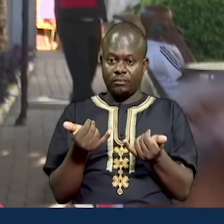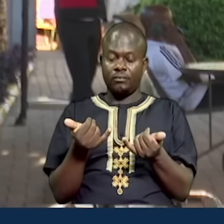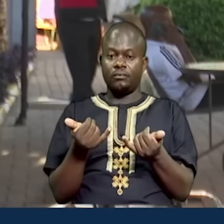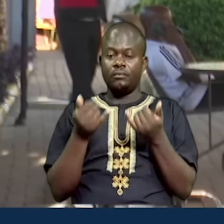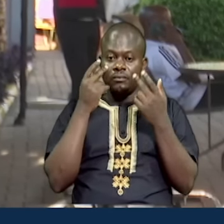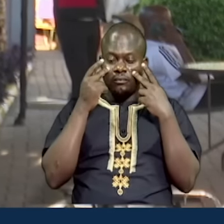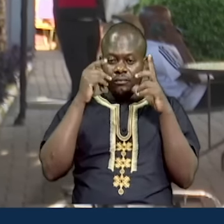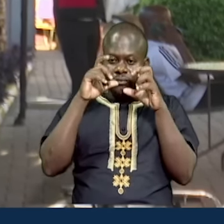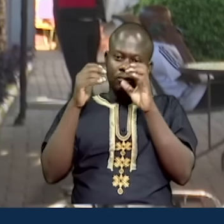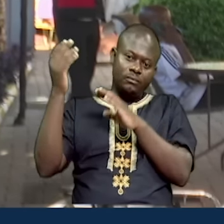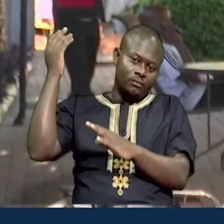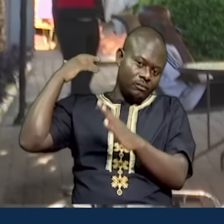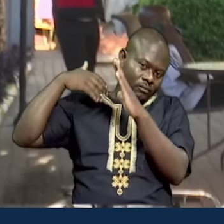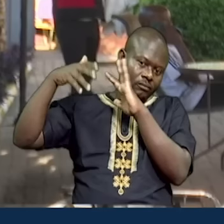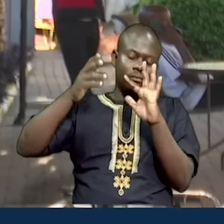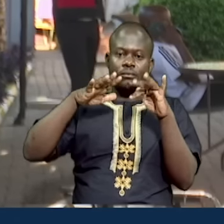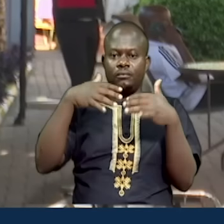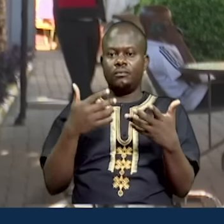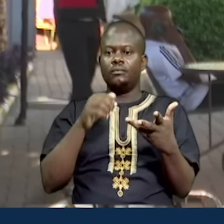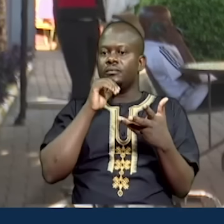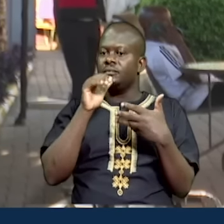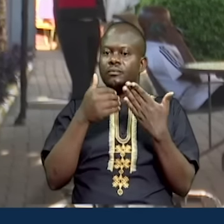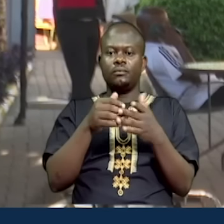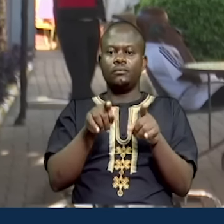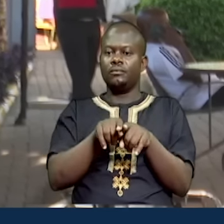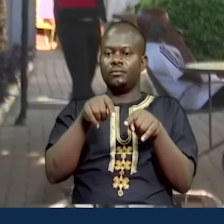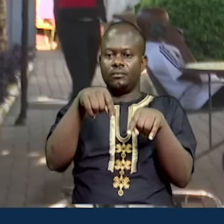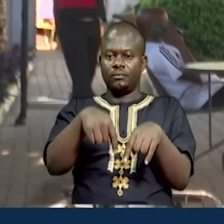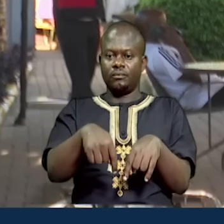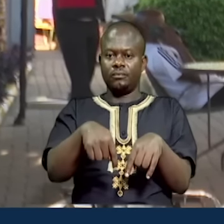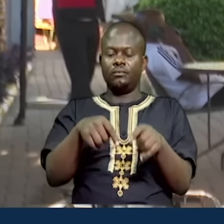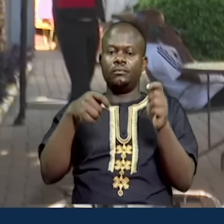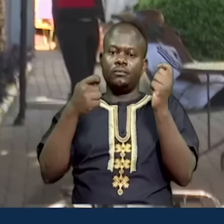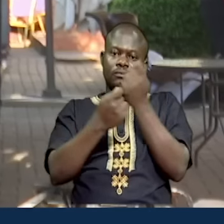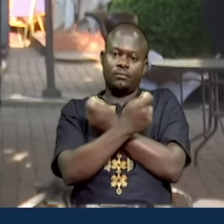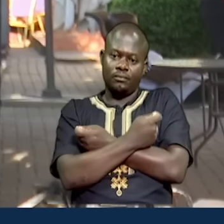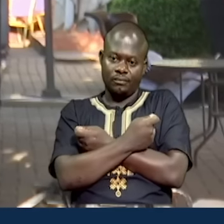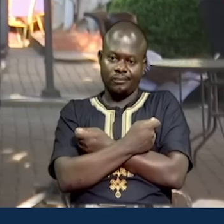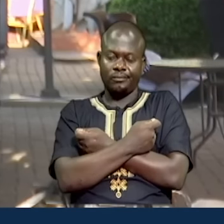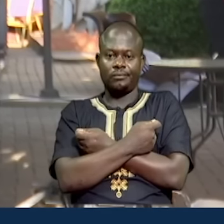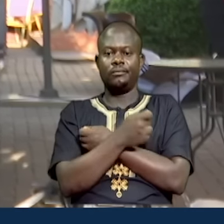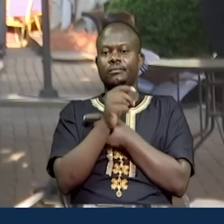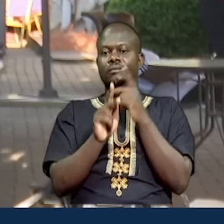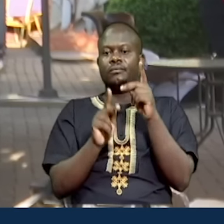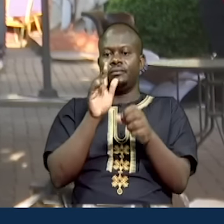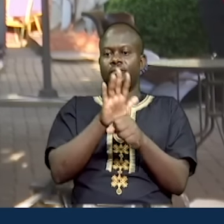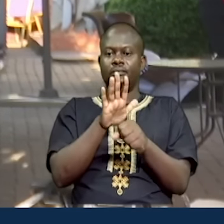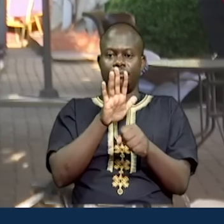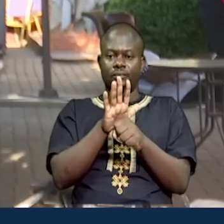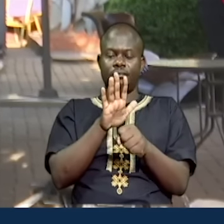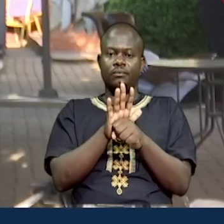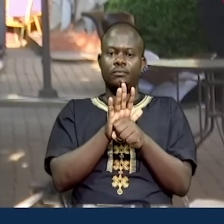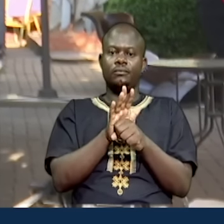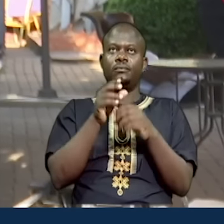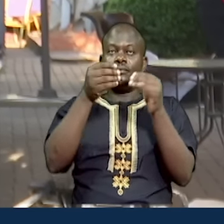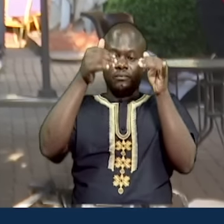ufashe ishusho ya kera uko hari hameze, ntabwo ariko ubu ngubu hameze, byarahindutse. Abaturage benshi